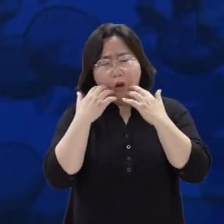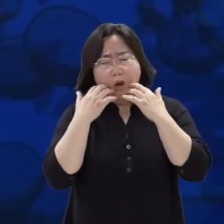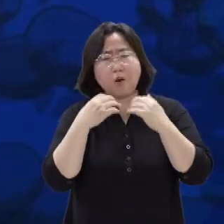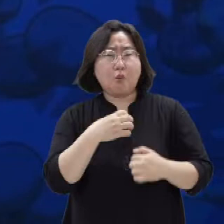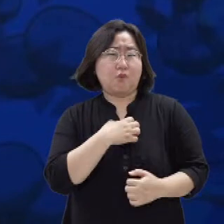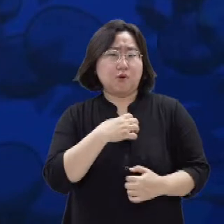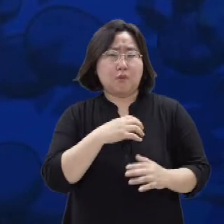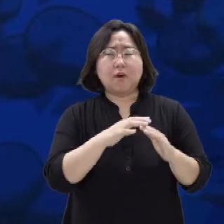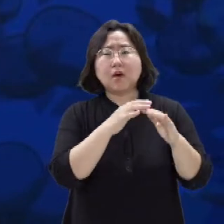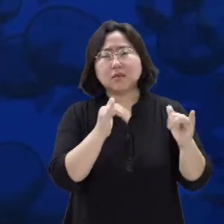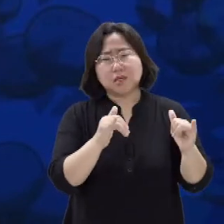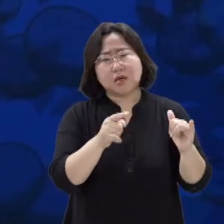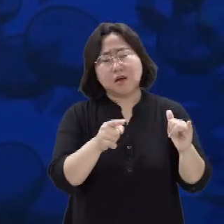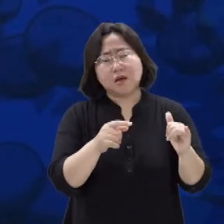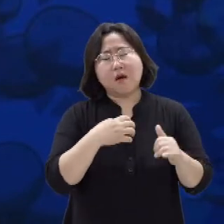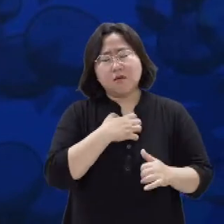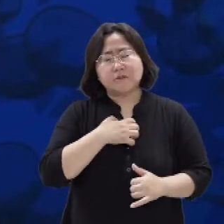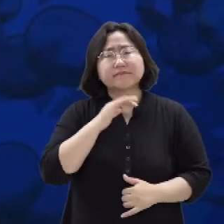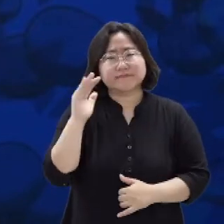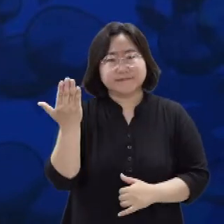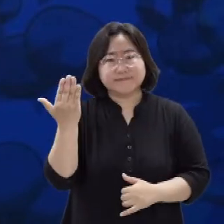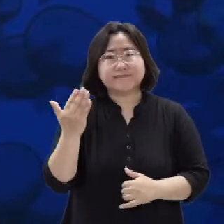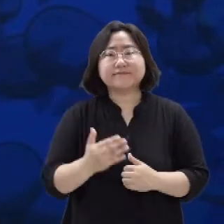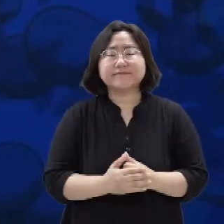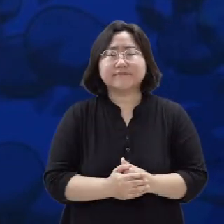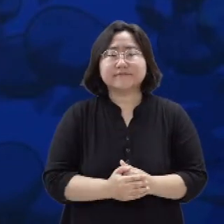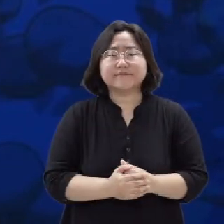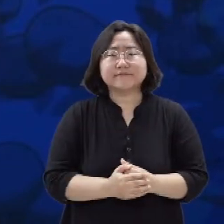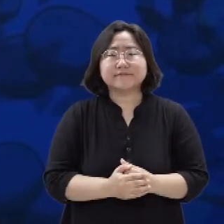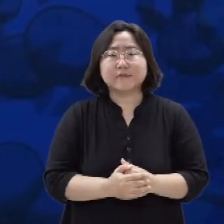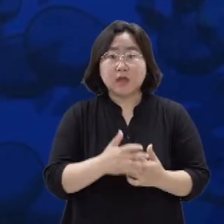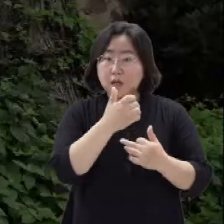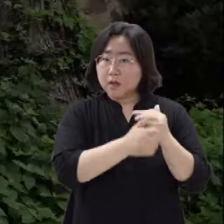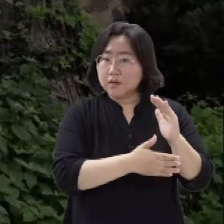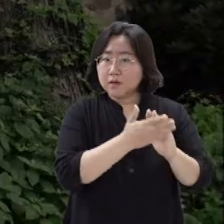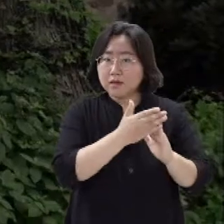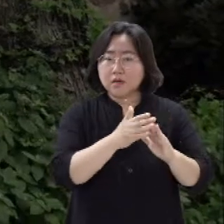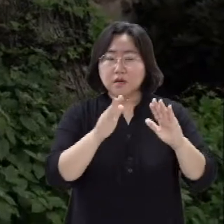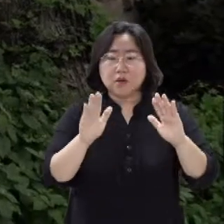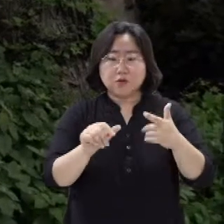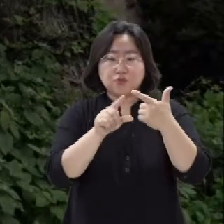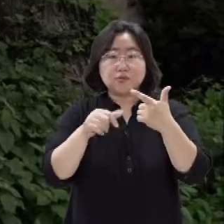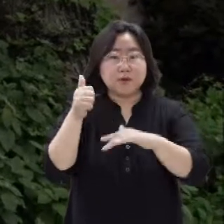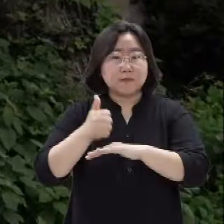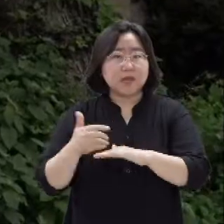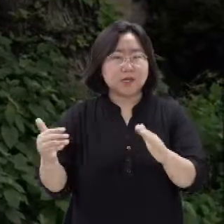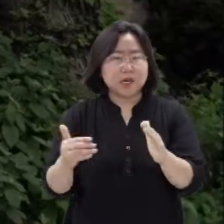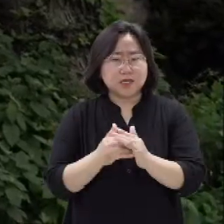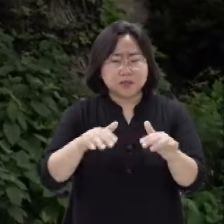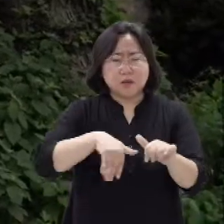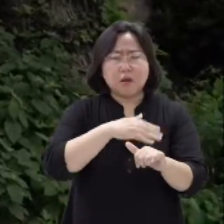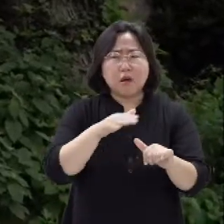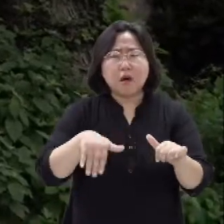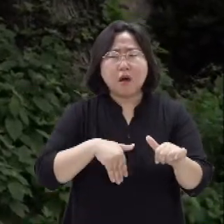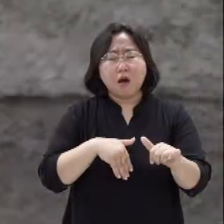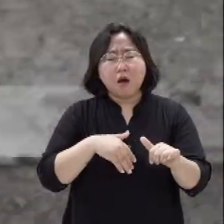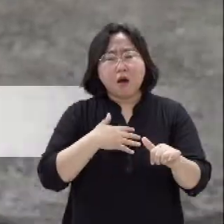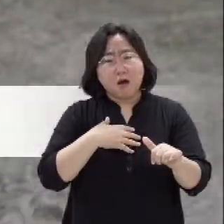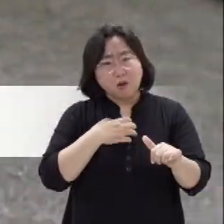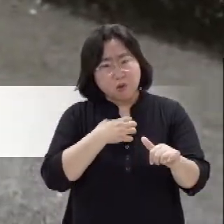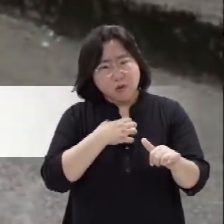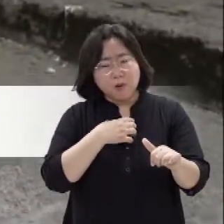취약한 시민들의 여름나기가 걱정입니다. 서귀포시가 이달 말까지 주거 환경이 열악하거나